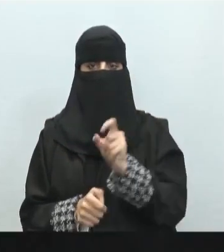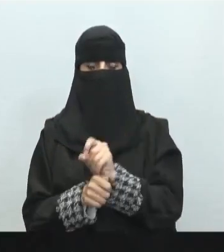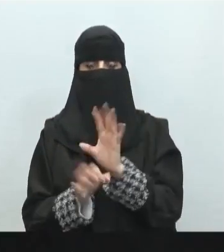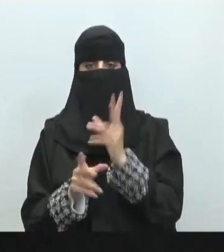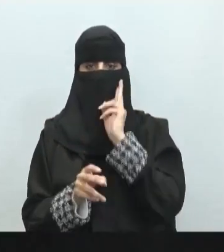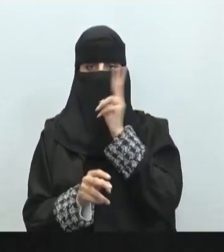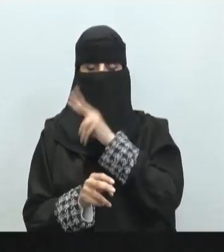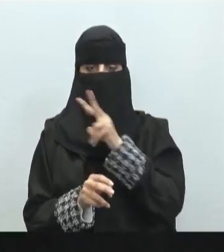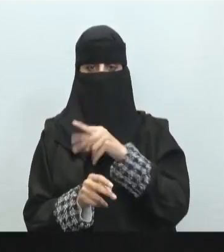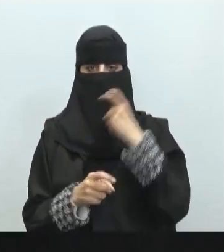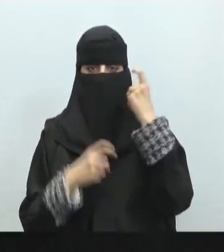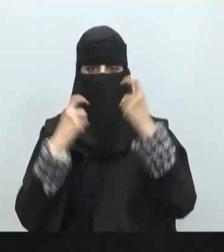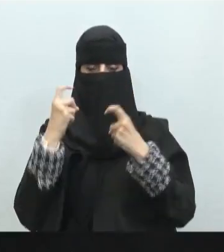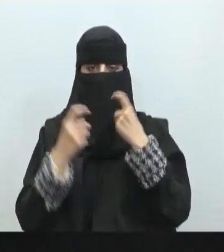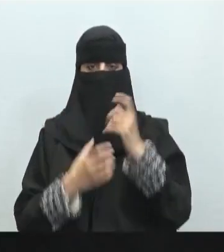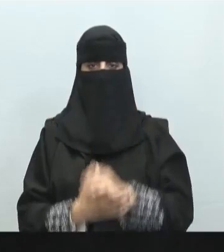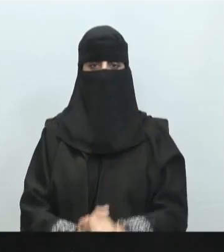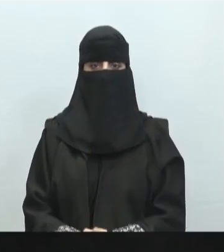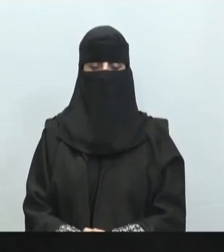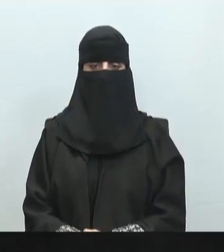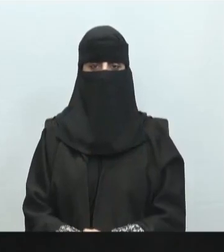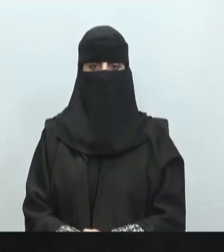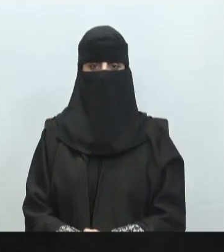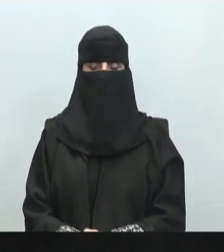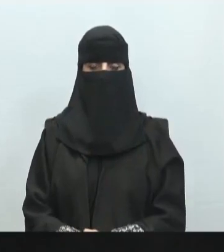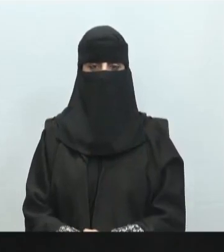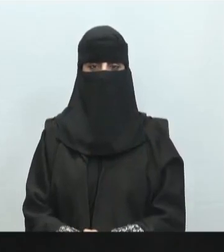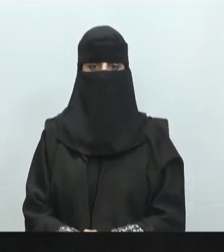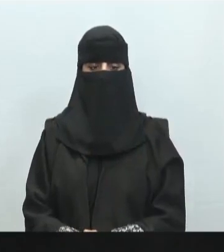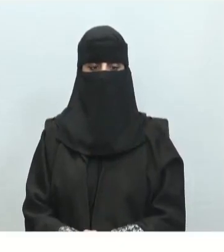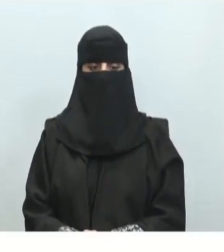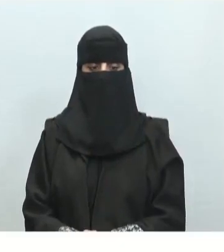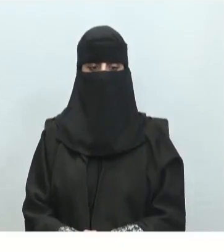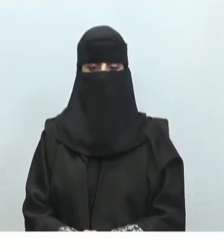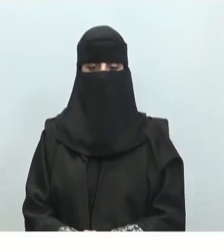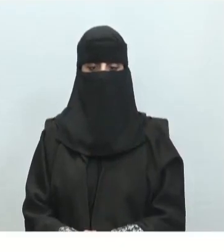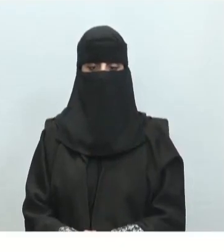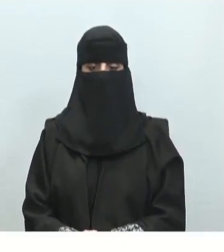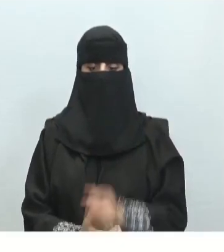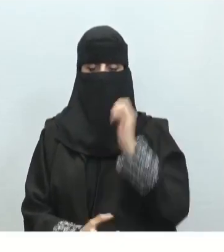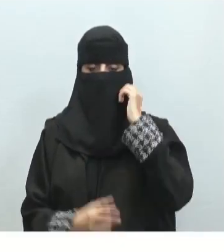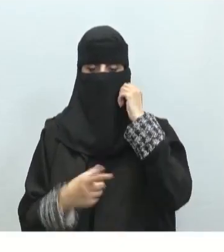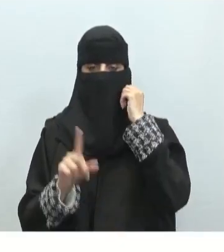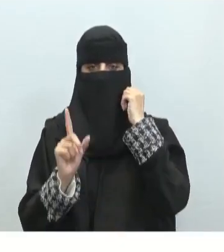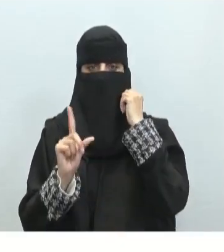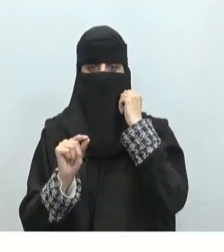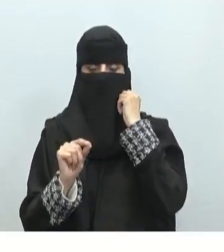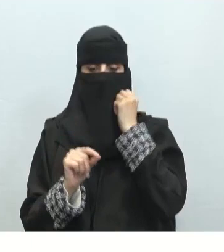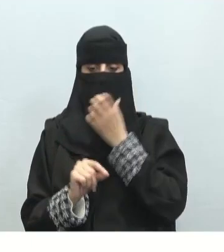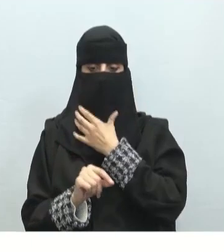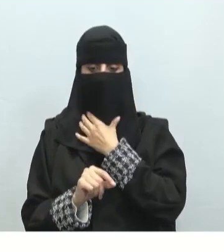الابطال نفكر قليلا اين الفاعل احسنتم